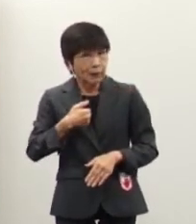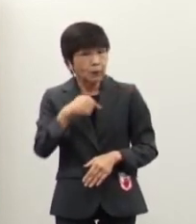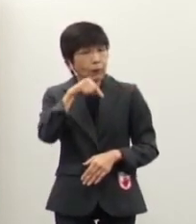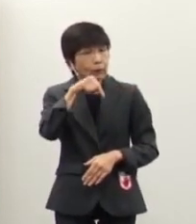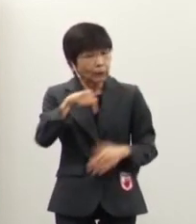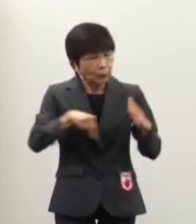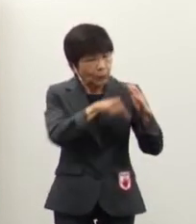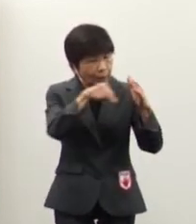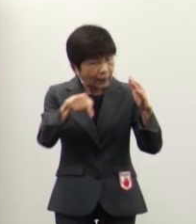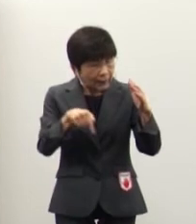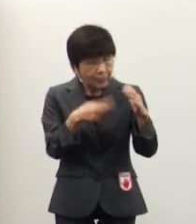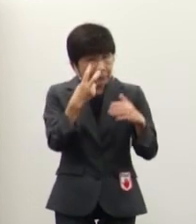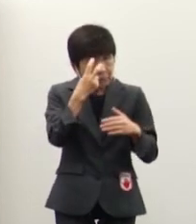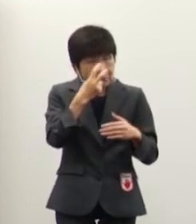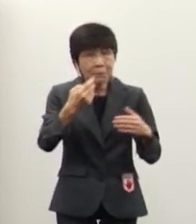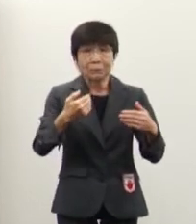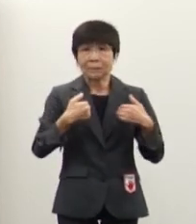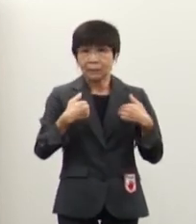要があろうかと考えております。